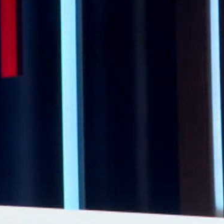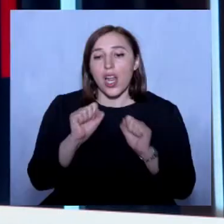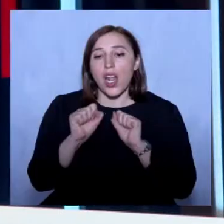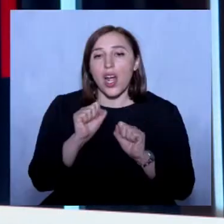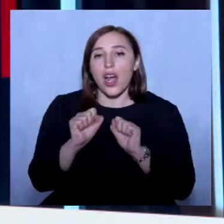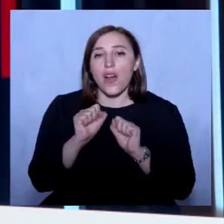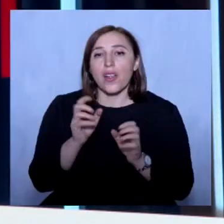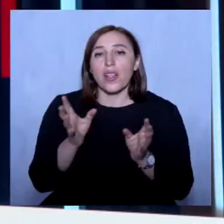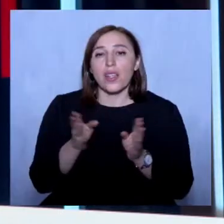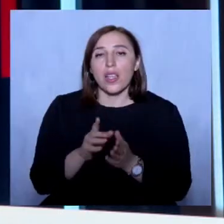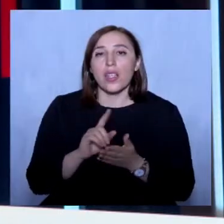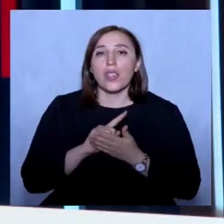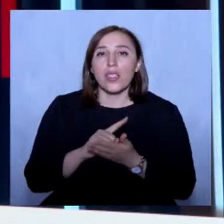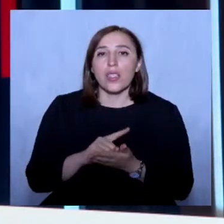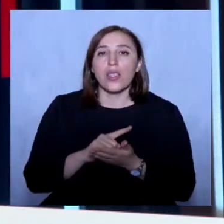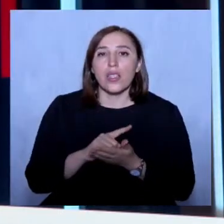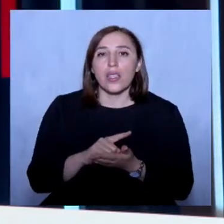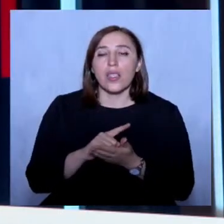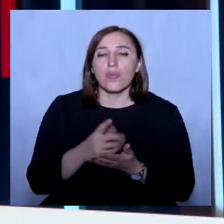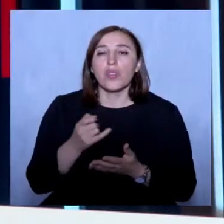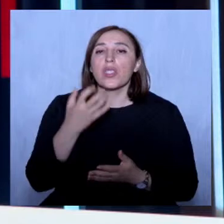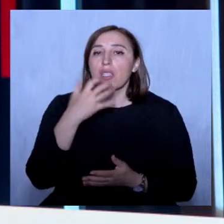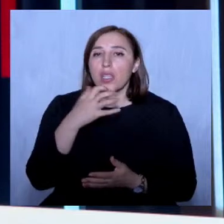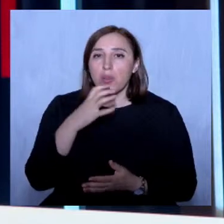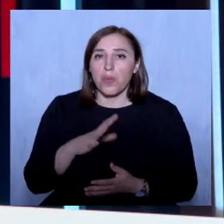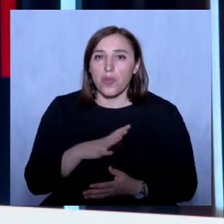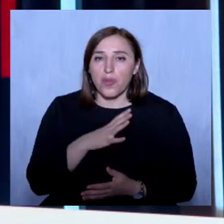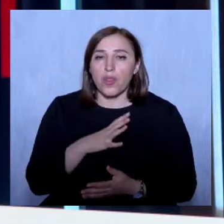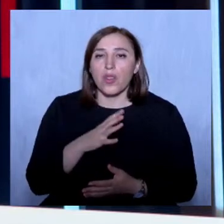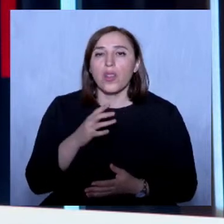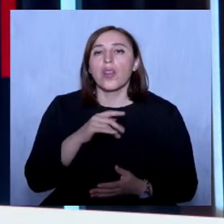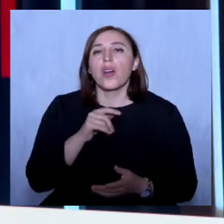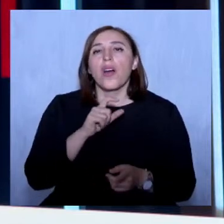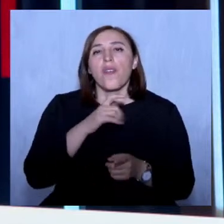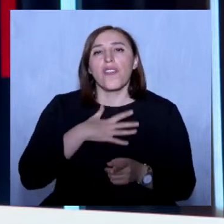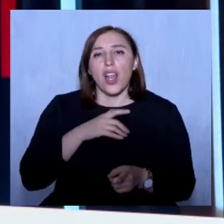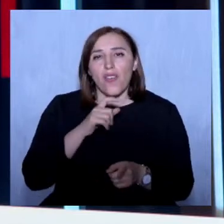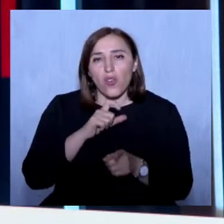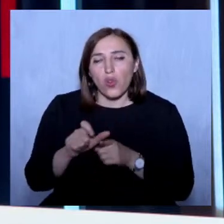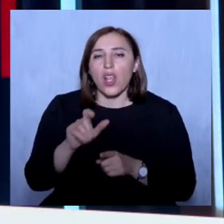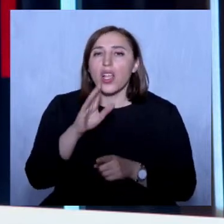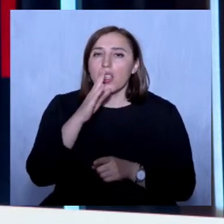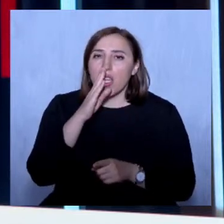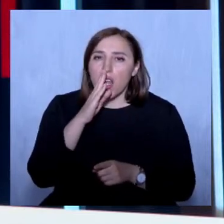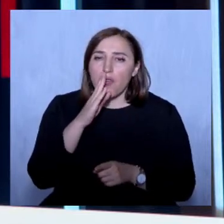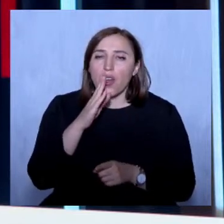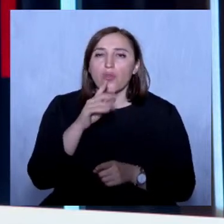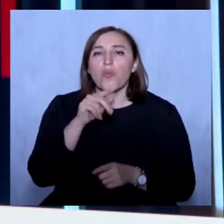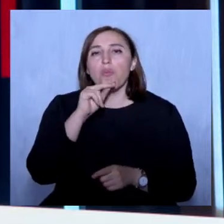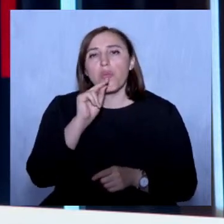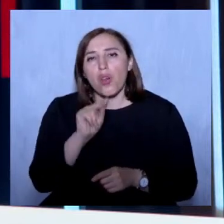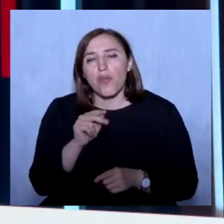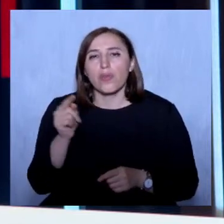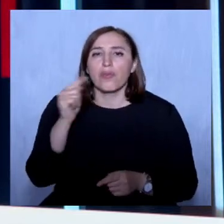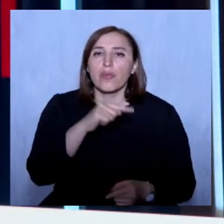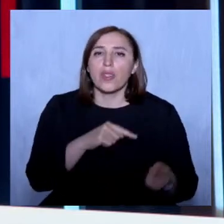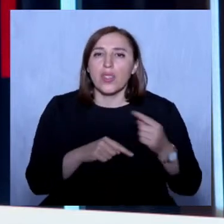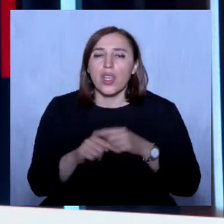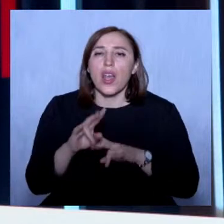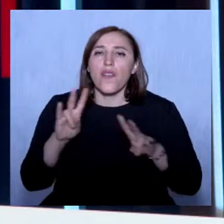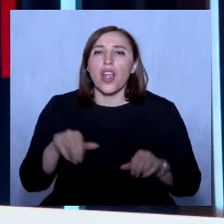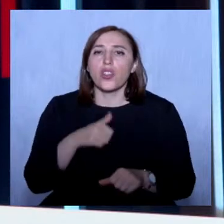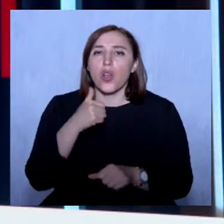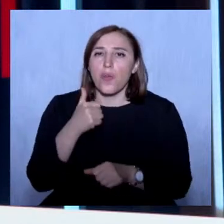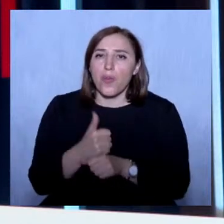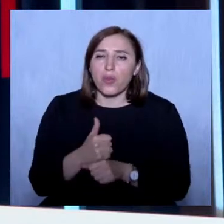հարցուպատասխանը կրկին թեր մտնոլորդում էր։ Այս պոխադարդ վիրավորանքներ դավաջանույության մեջ մեղադրանքներ հնչեցին Վարճապետ